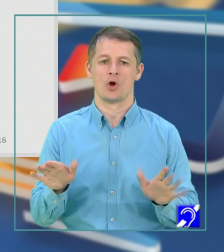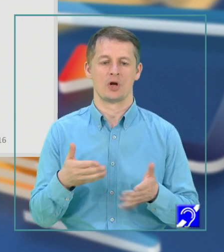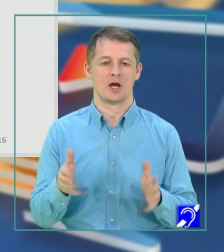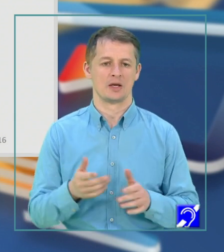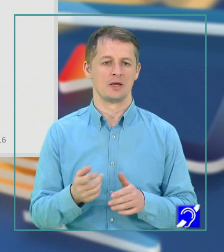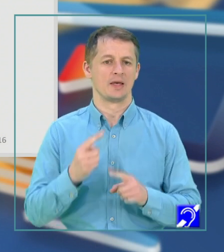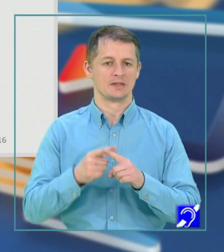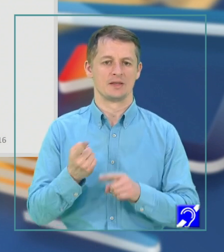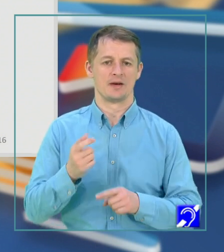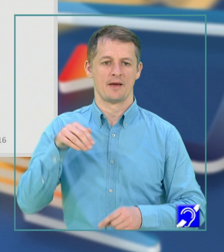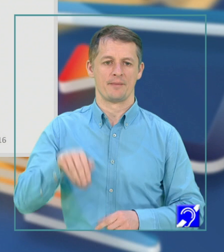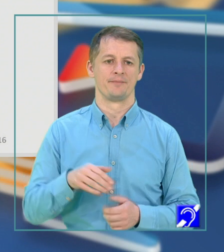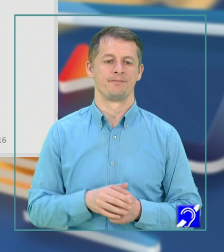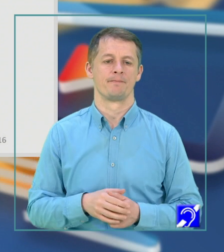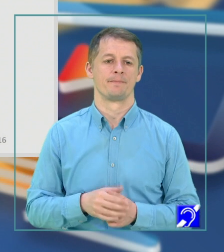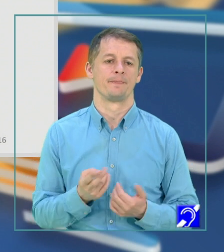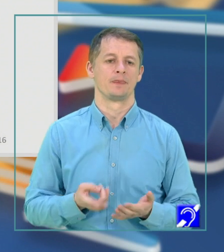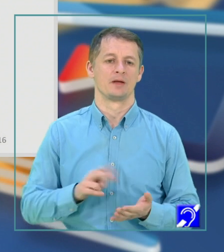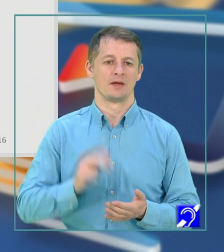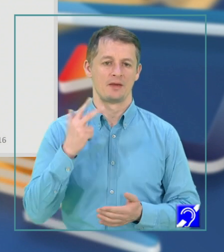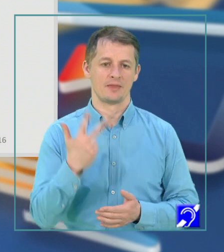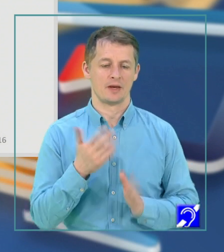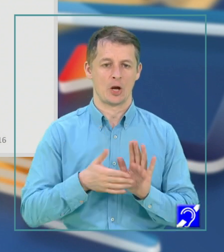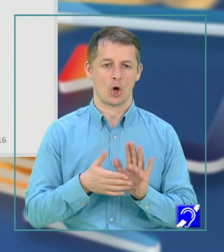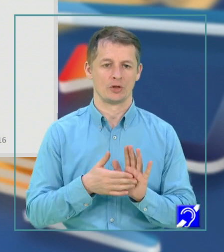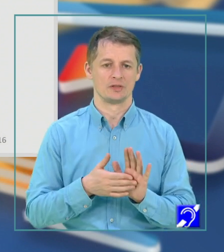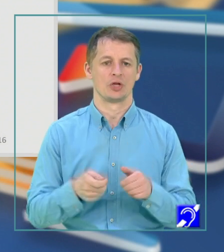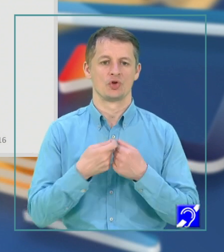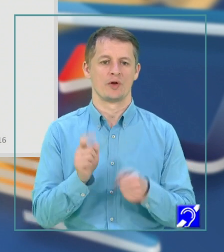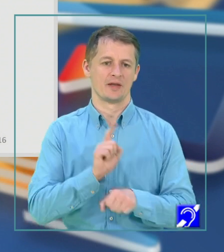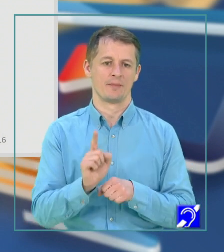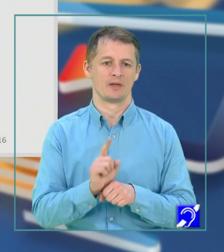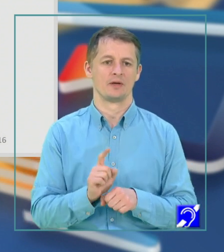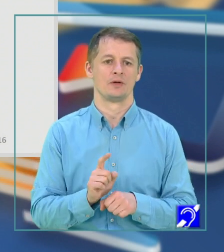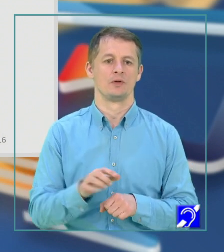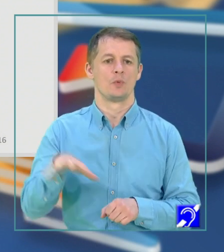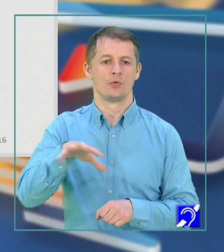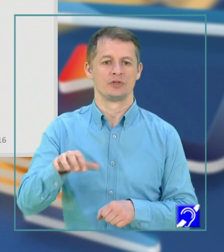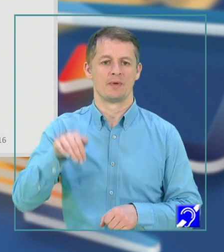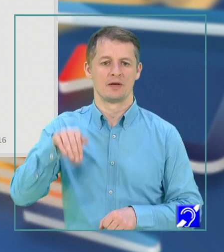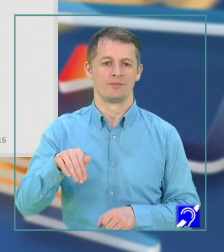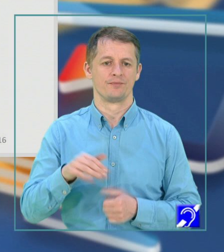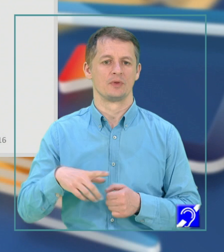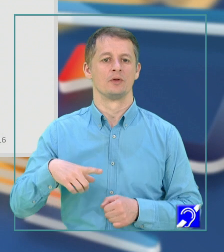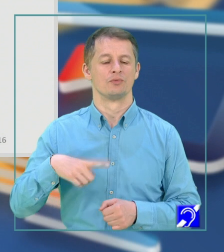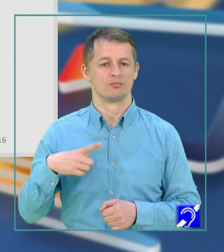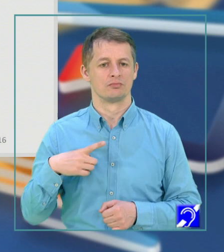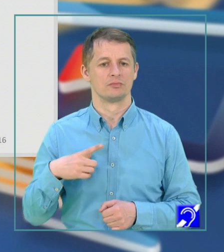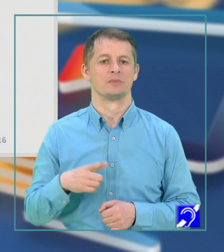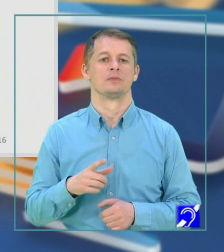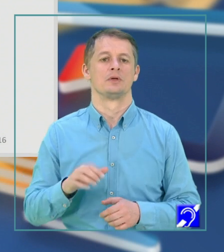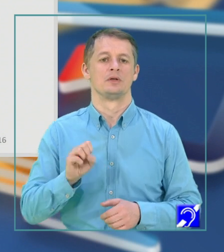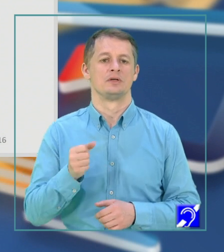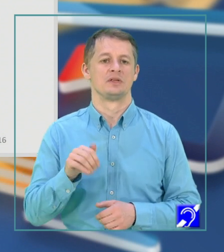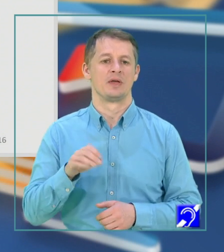X din M. Iar a treia condiție, toate elementele mulțimii M sunt simetrizabile în raport cu legea